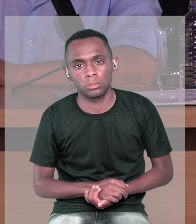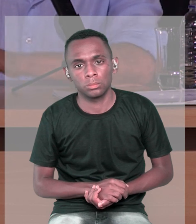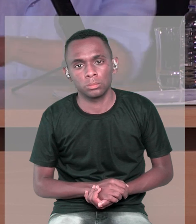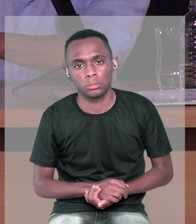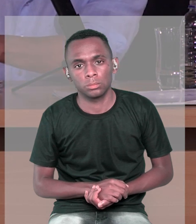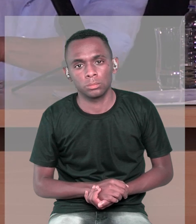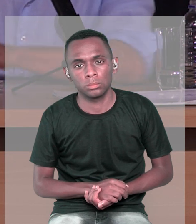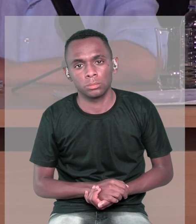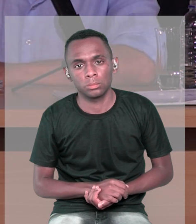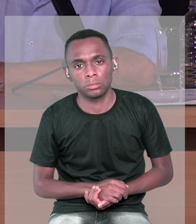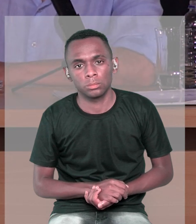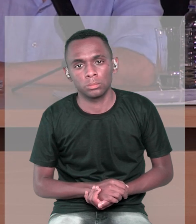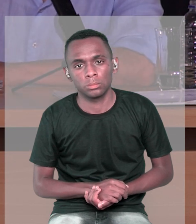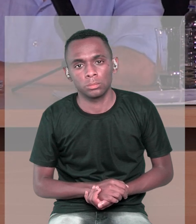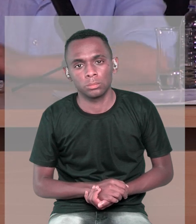1.